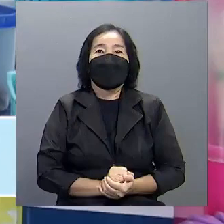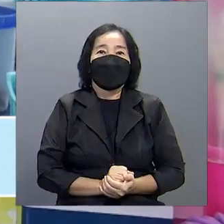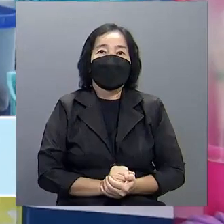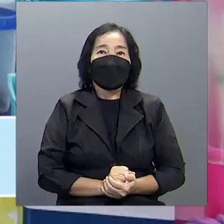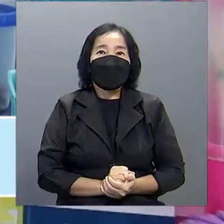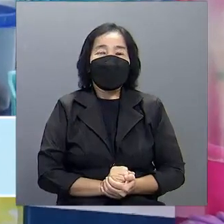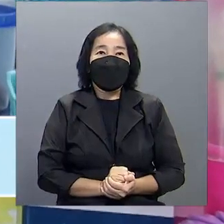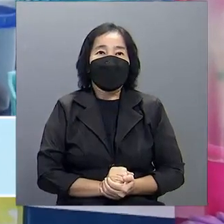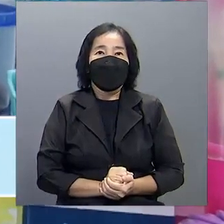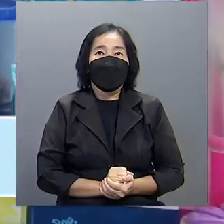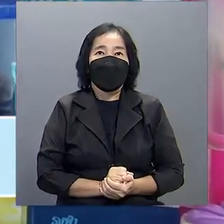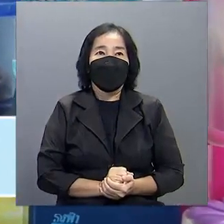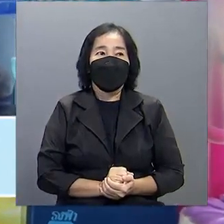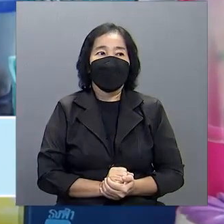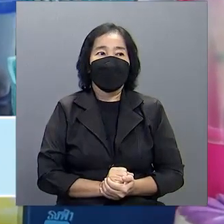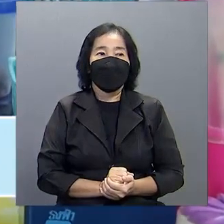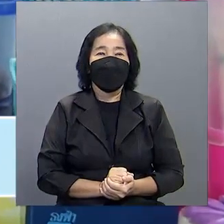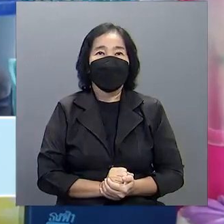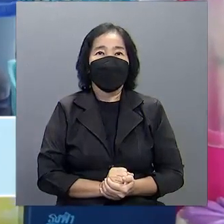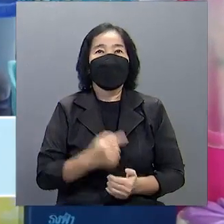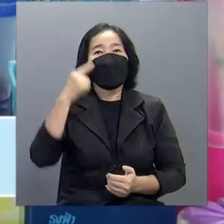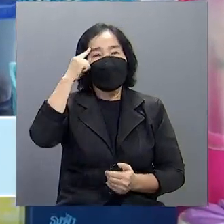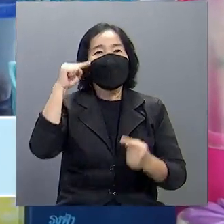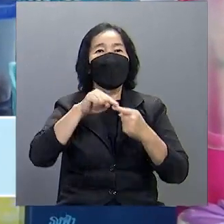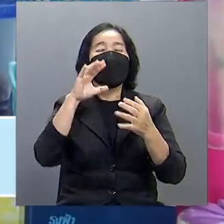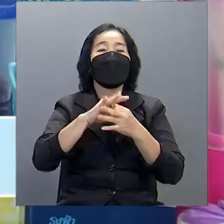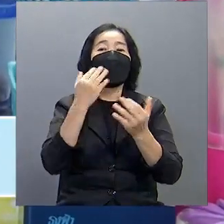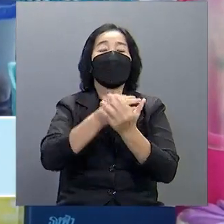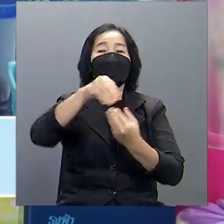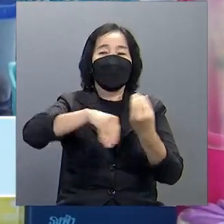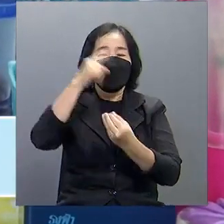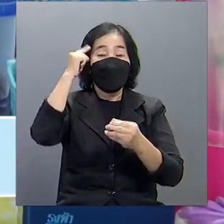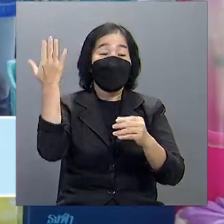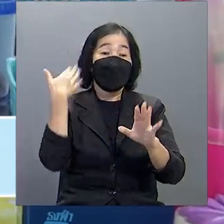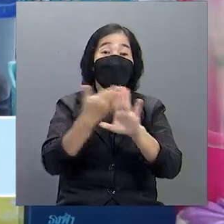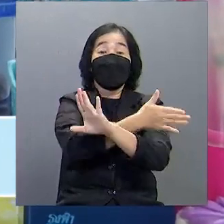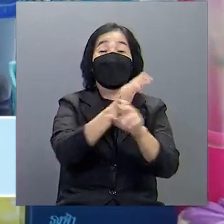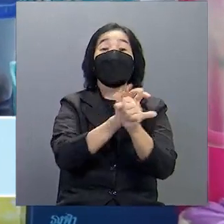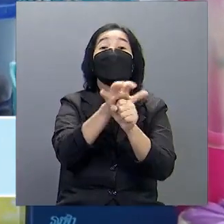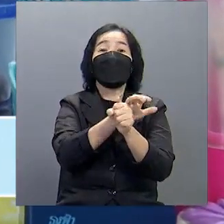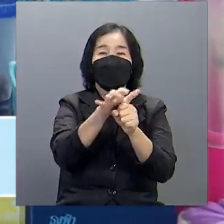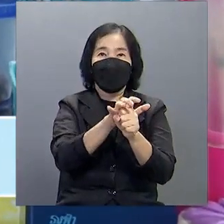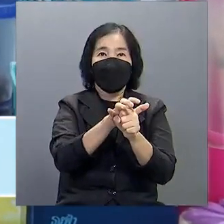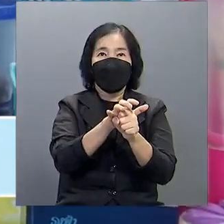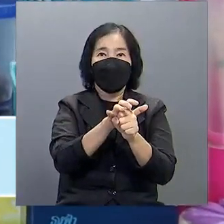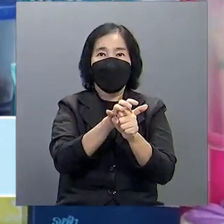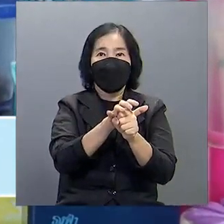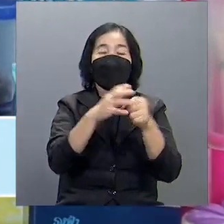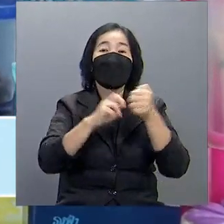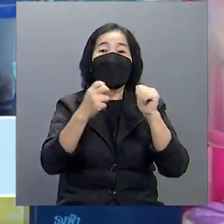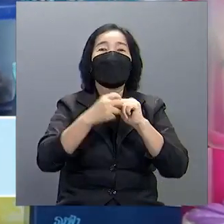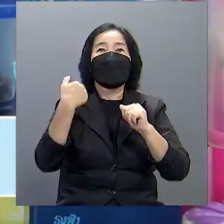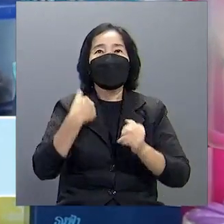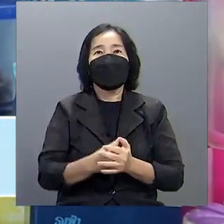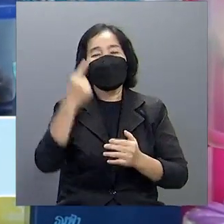คือโดยภาวะเศรษฐกิจนะคะที่โควิดรอบแรกเนาะเราก็อยากจะร่วมด้วยช่วยกัน